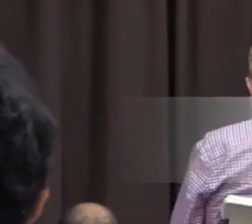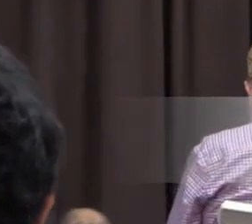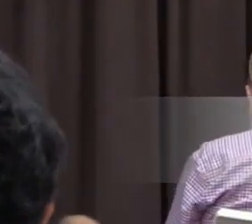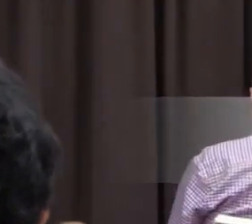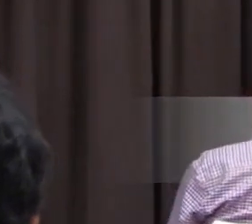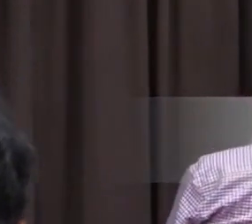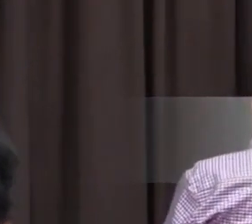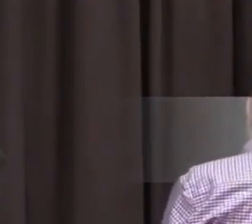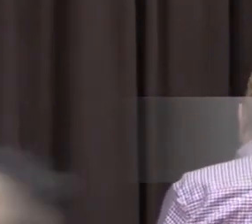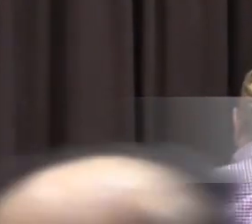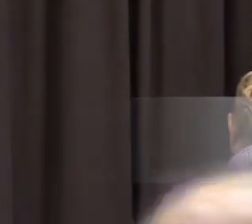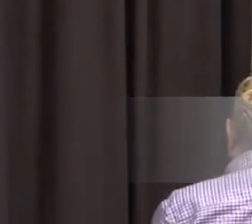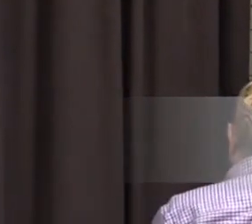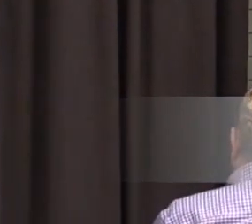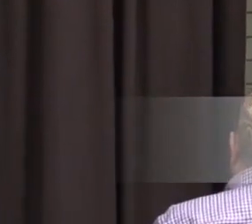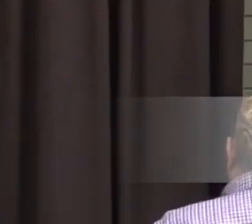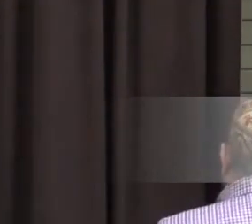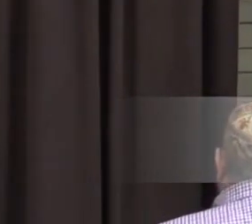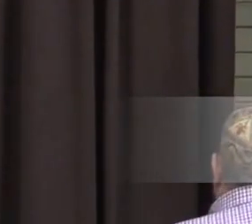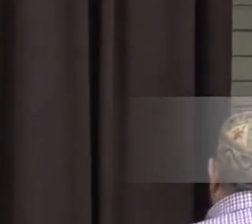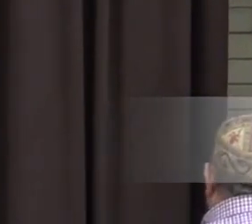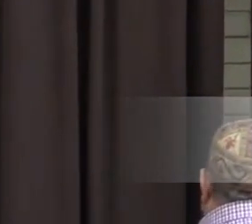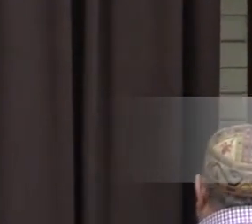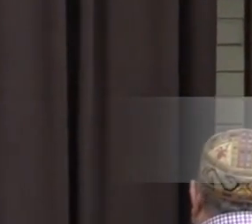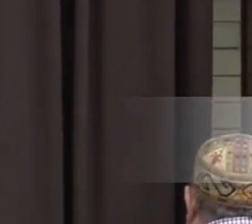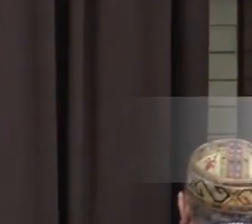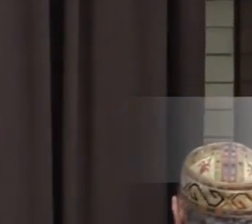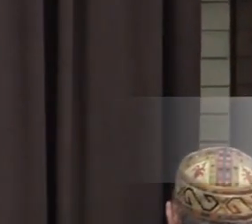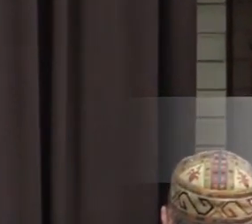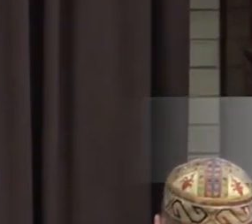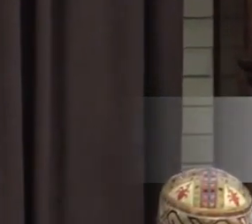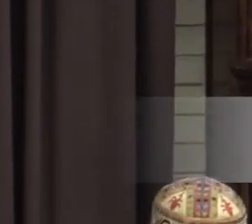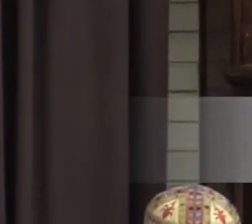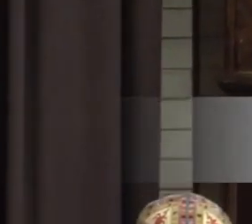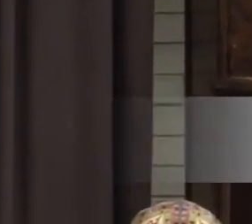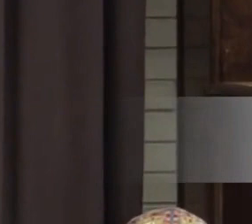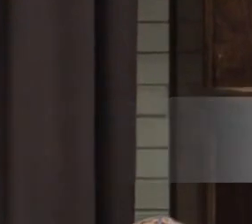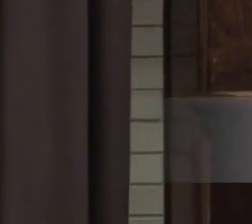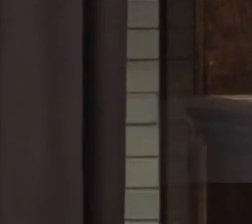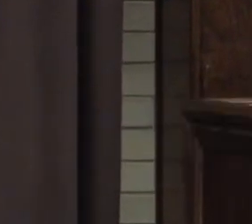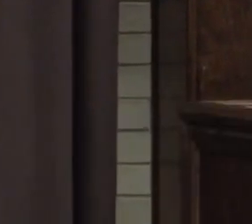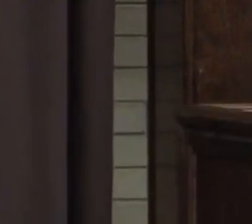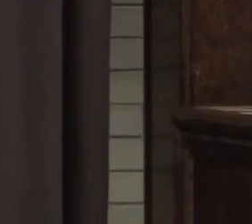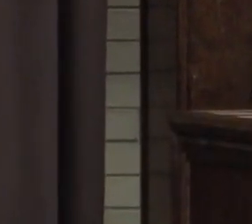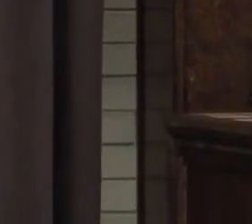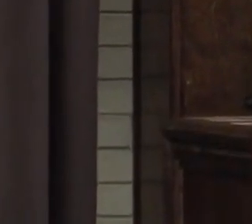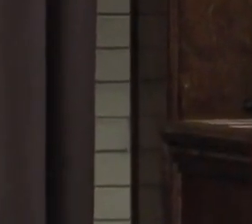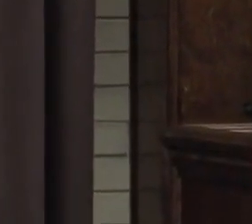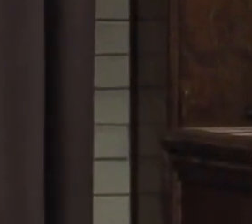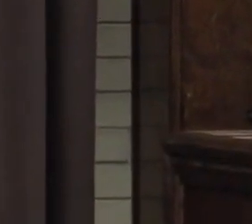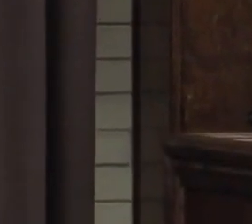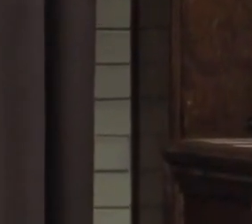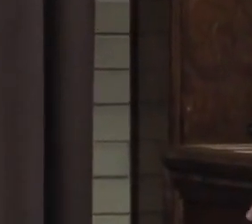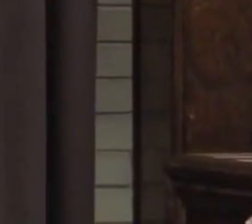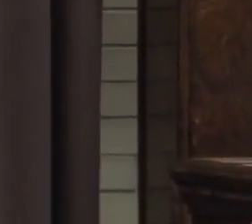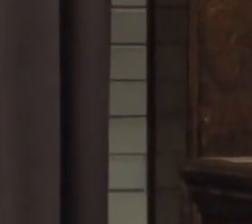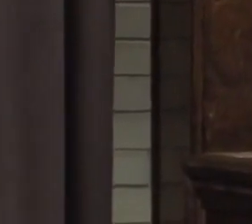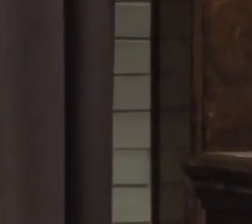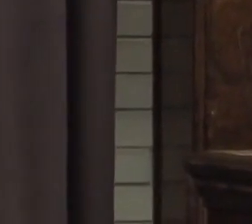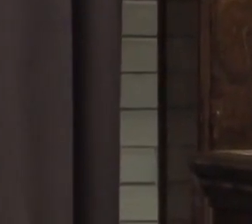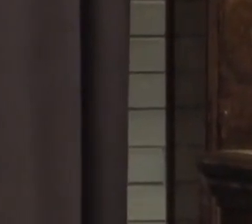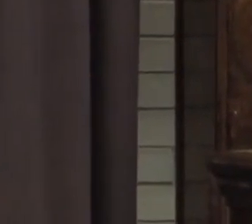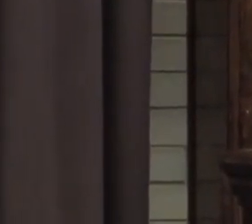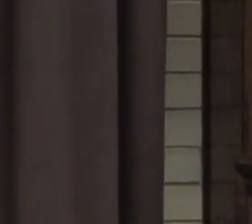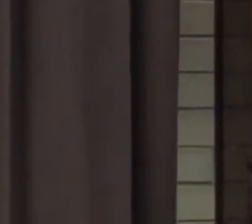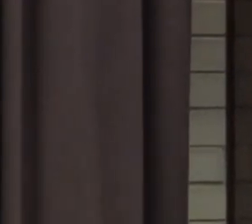أن لا إله إلا الله وحده لا شريك له، وأشهد أن محمدا عبده ورسوله وصفوته